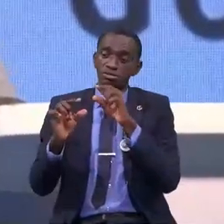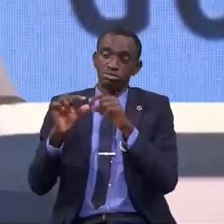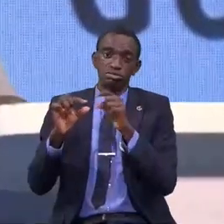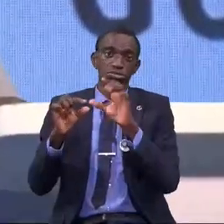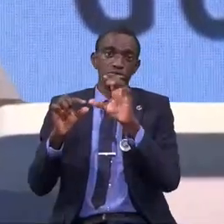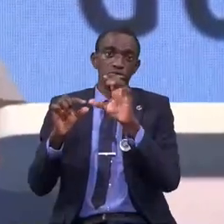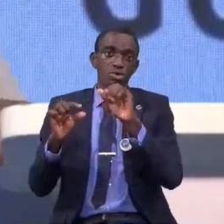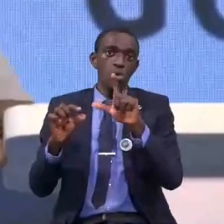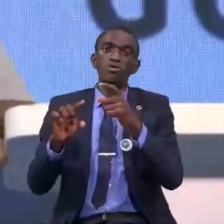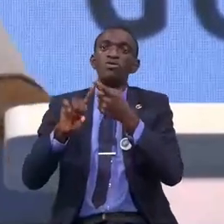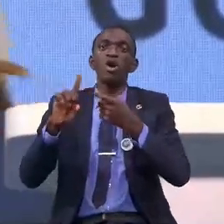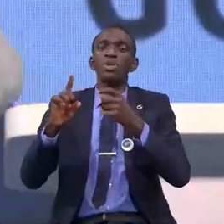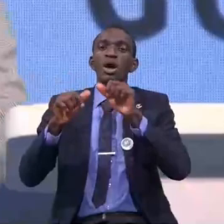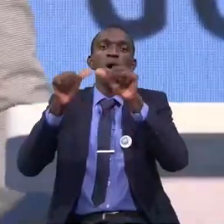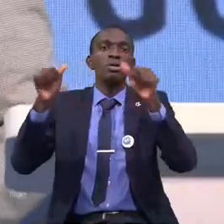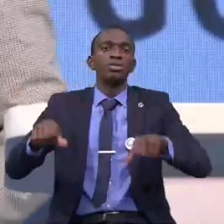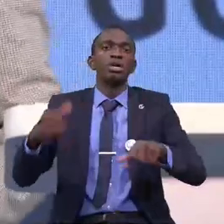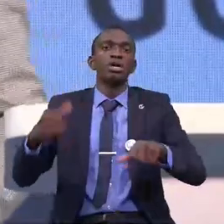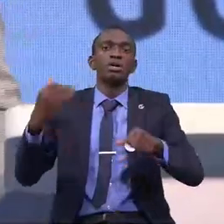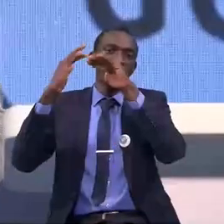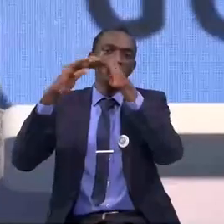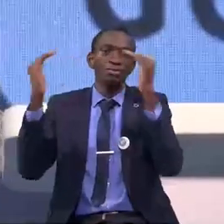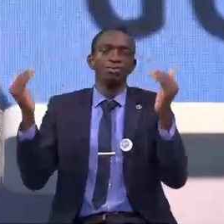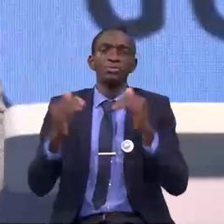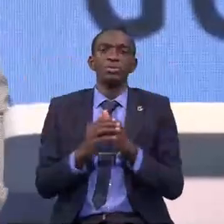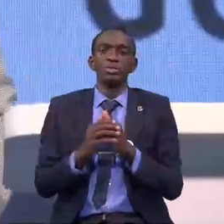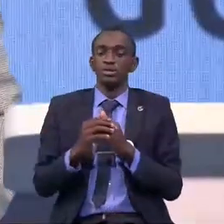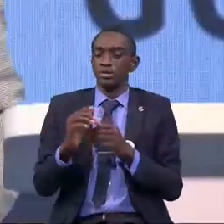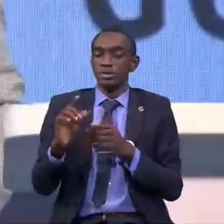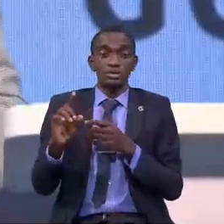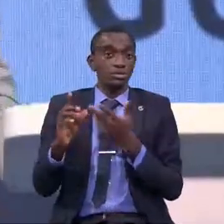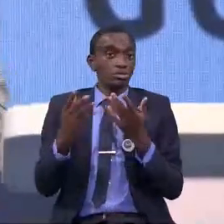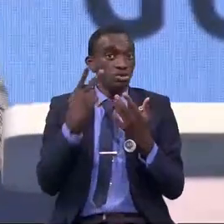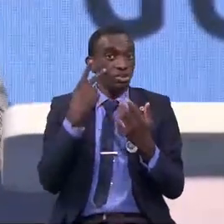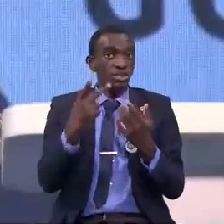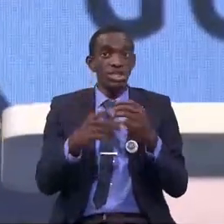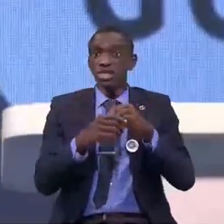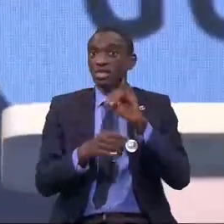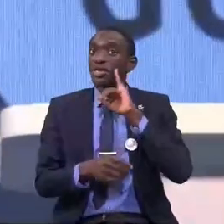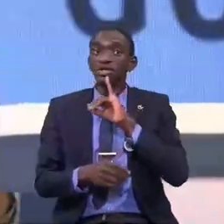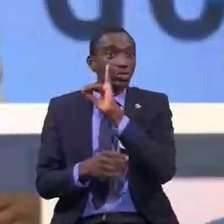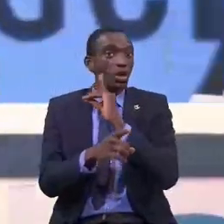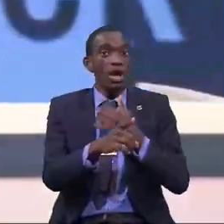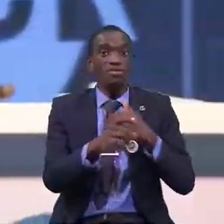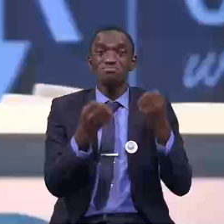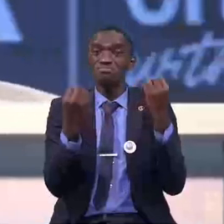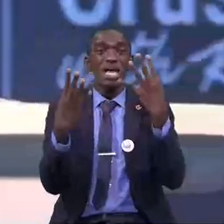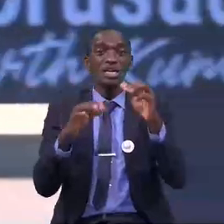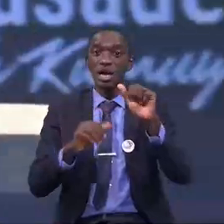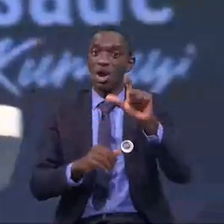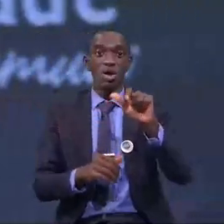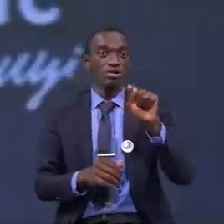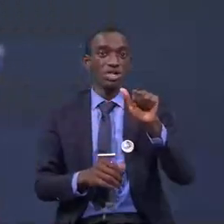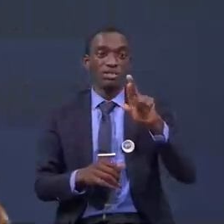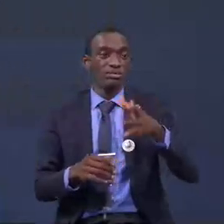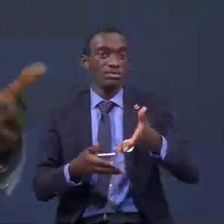Il a pris donc cette pierre ardente de l'autel du Seigneur. Il y avait plusieurs autels en Israël.